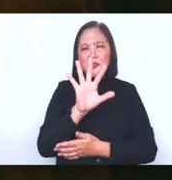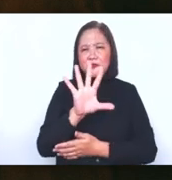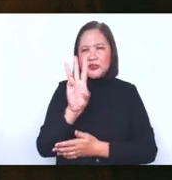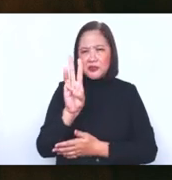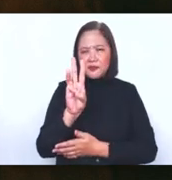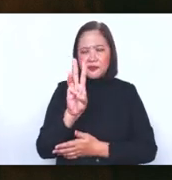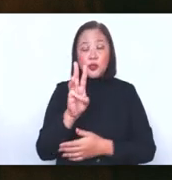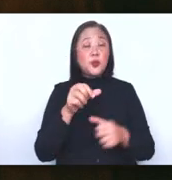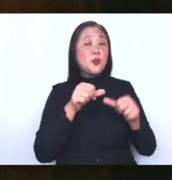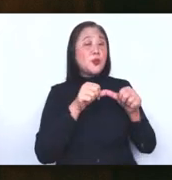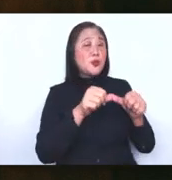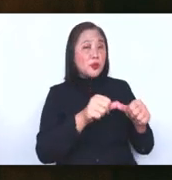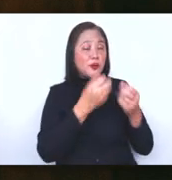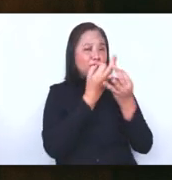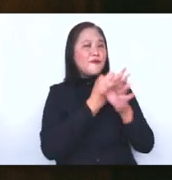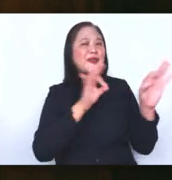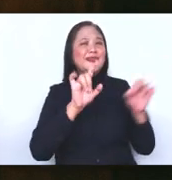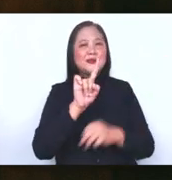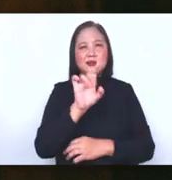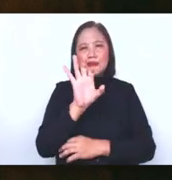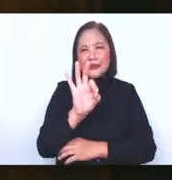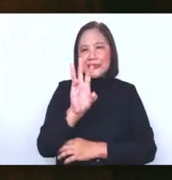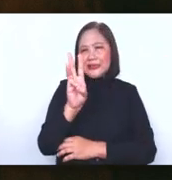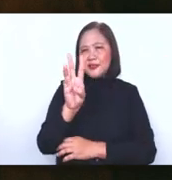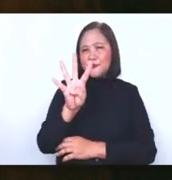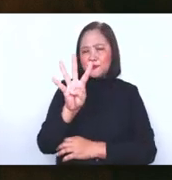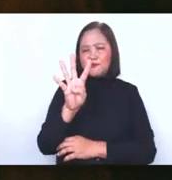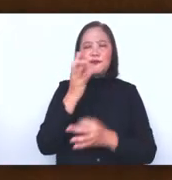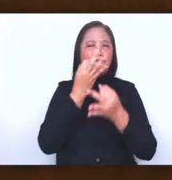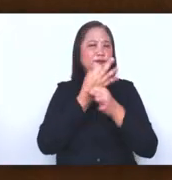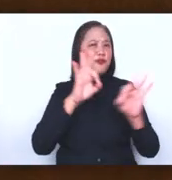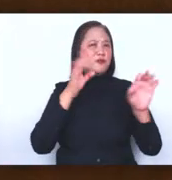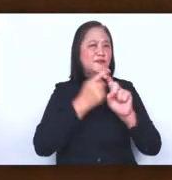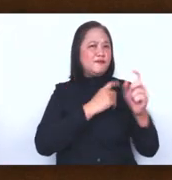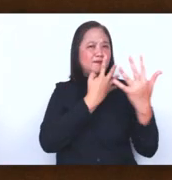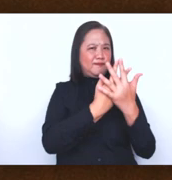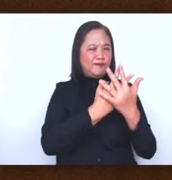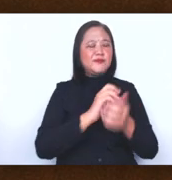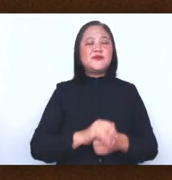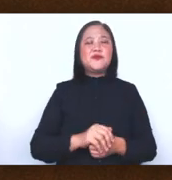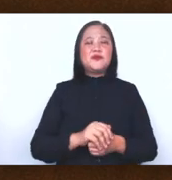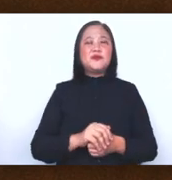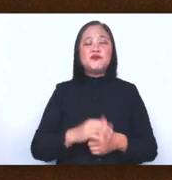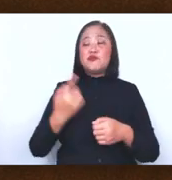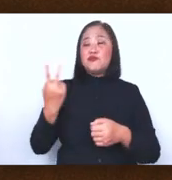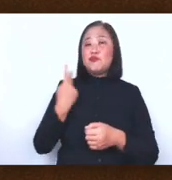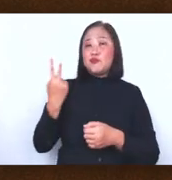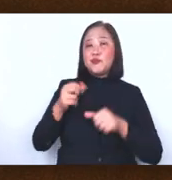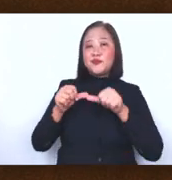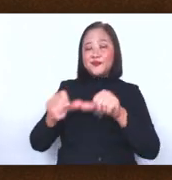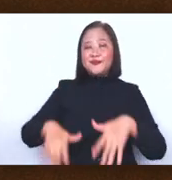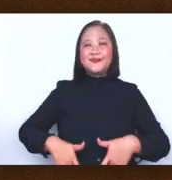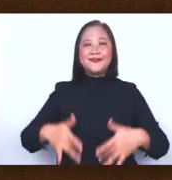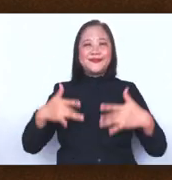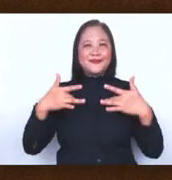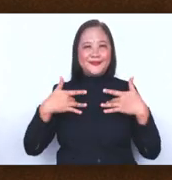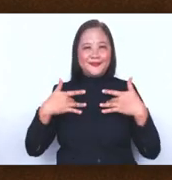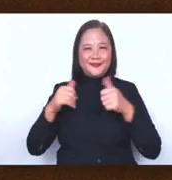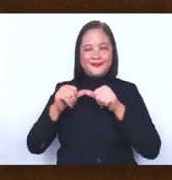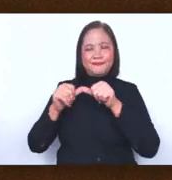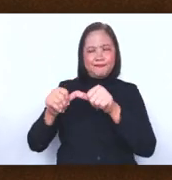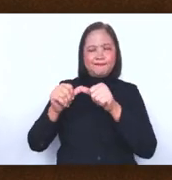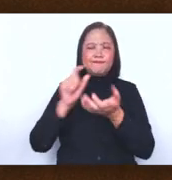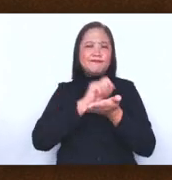Tuluyan siyang pinawalang sala noong 1964. Nagpatuloy ang buhay namin, patuloy ang